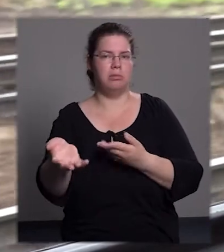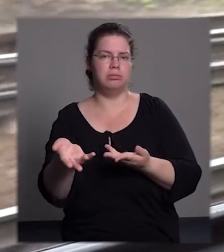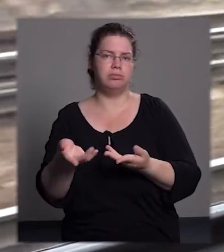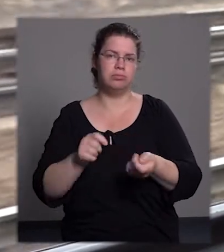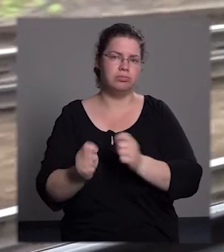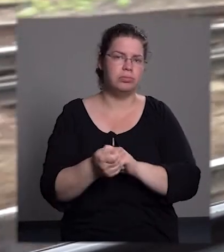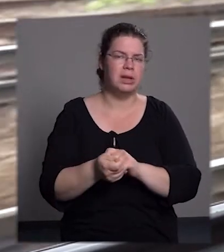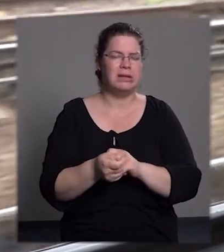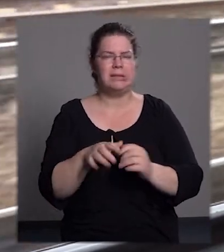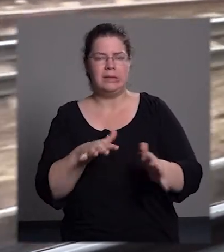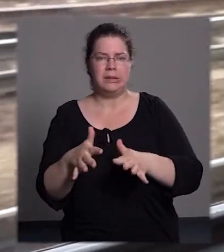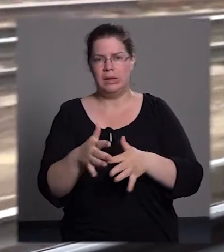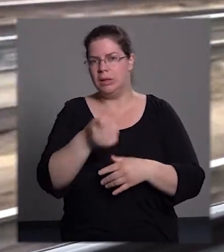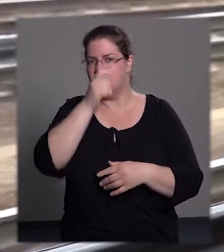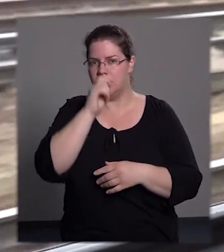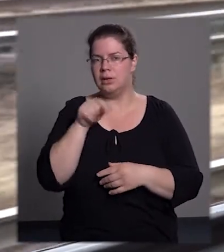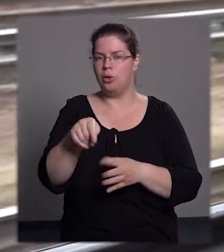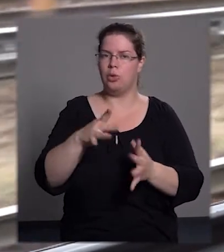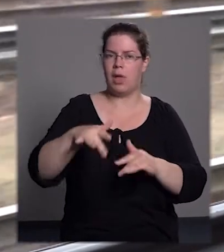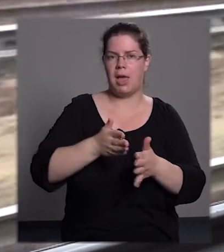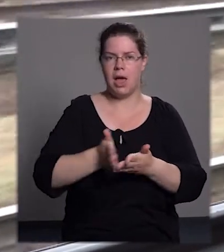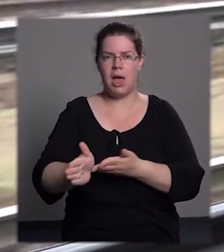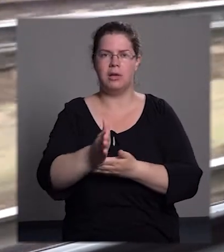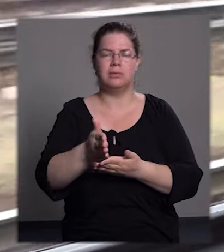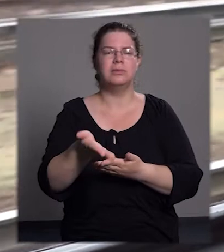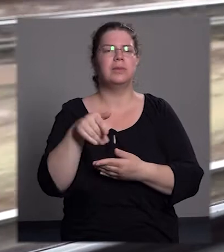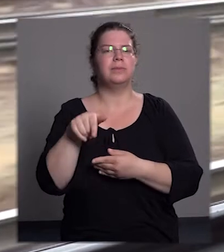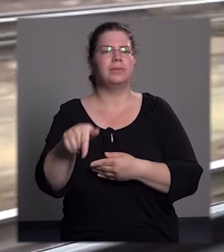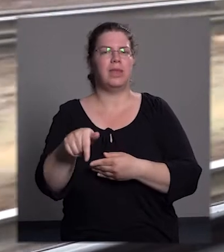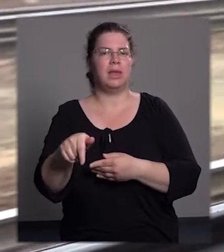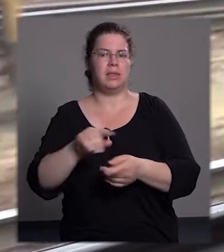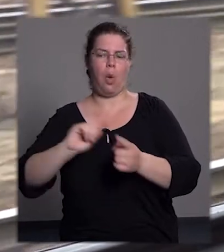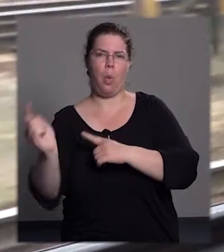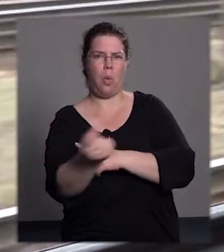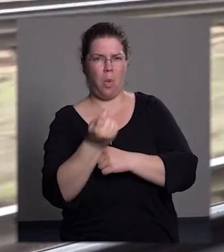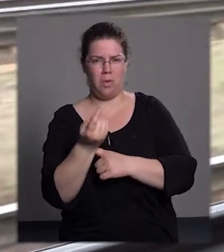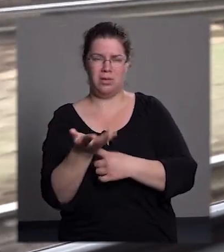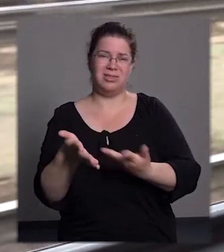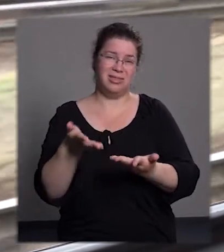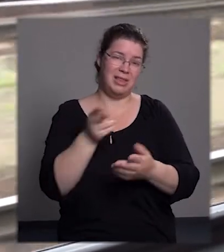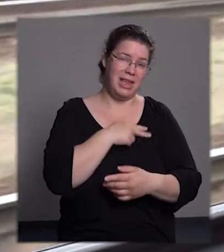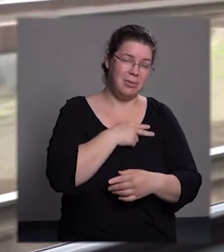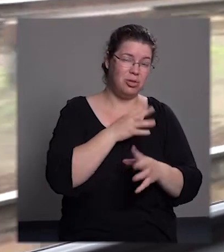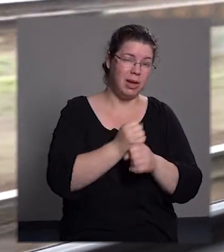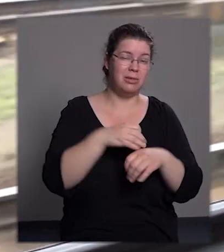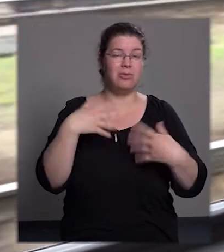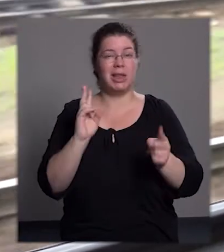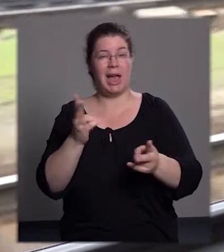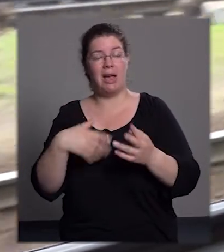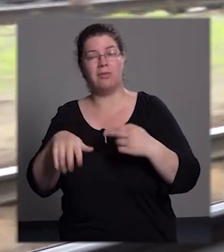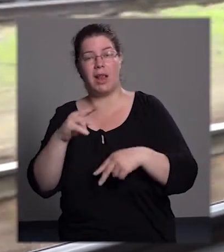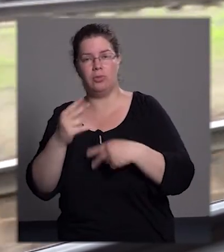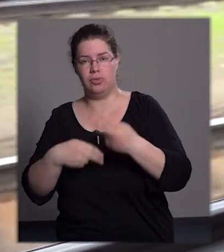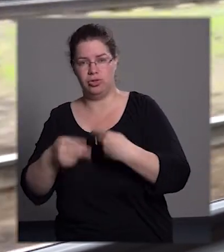régi, nagyon nosztalgikus húrkot érdemes-e megtartani, vagy pedig felül kell vizsgálni. Ráadásul nagyon